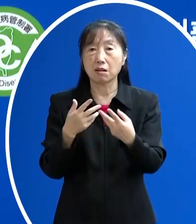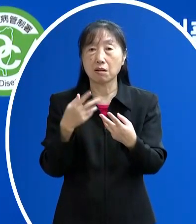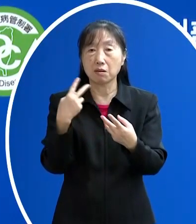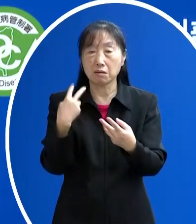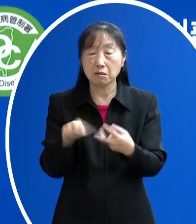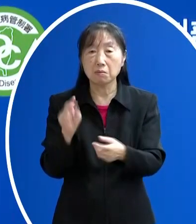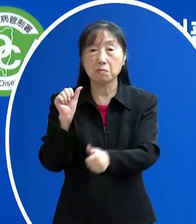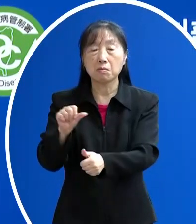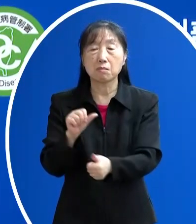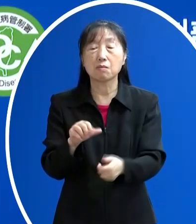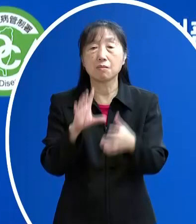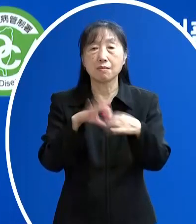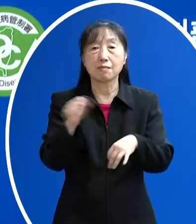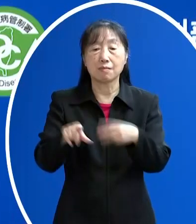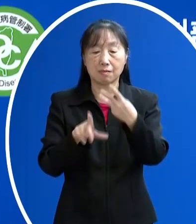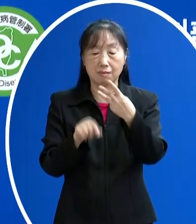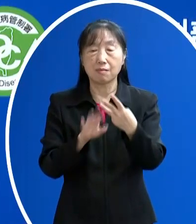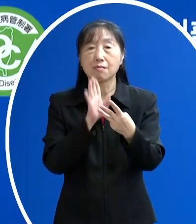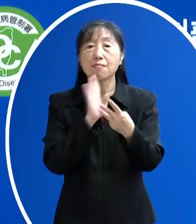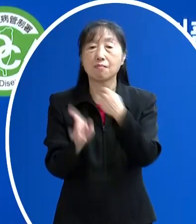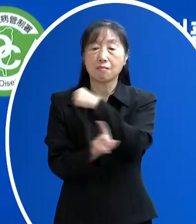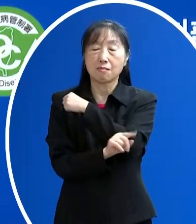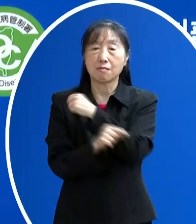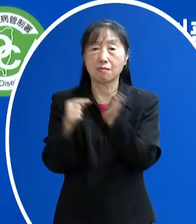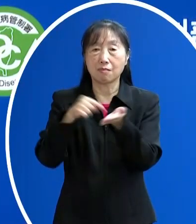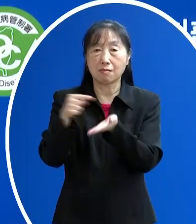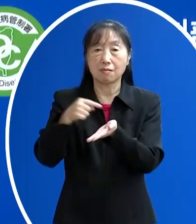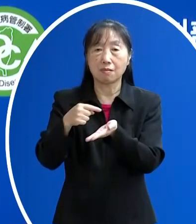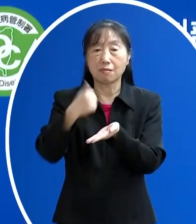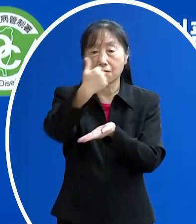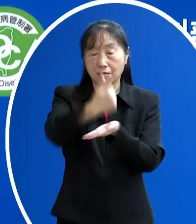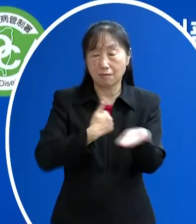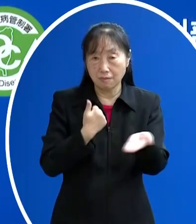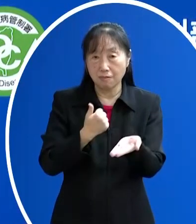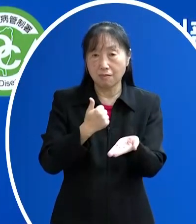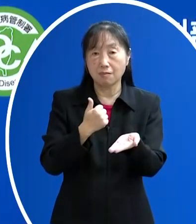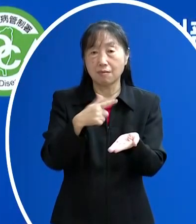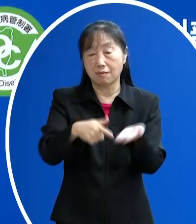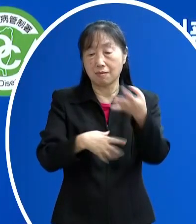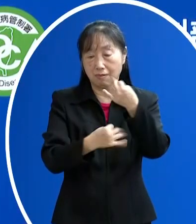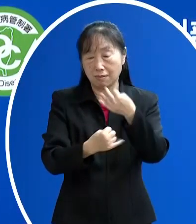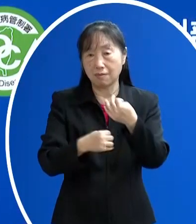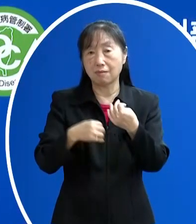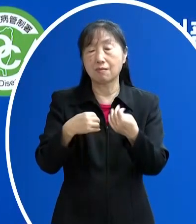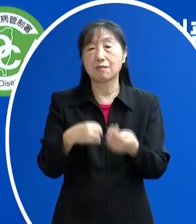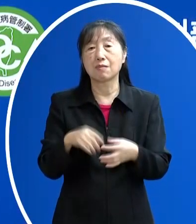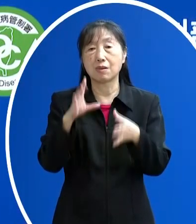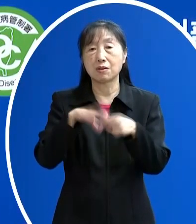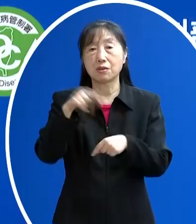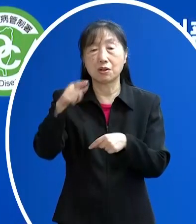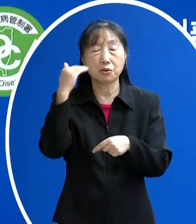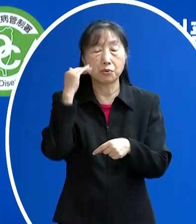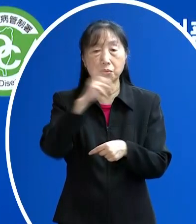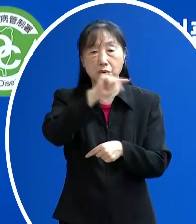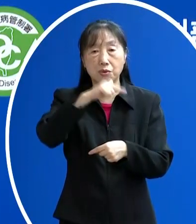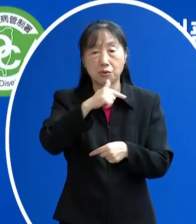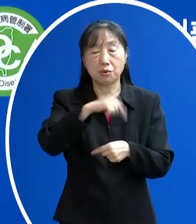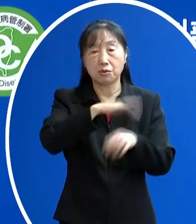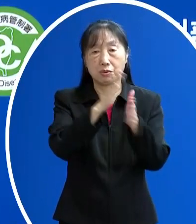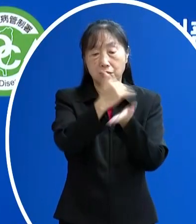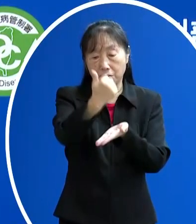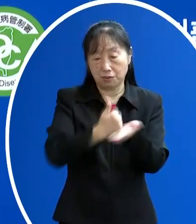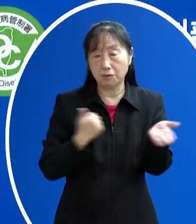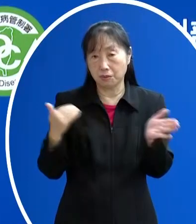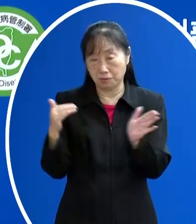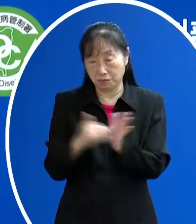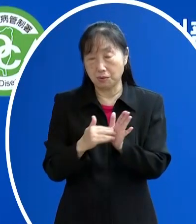是3月之后是他们最后一次的这个交货跟验收。那在那个时候把这个货都交了，我们再去统